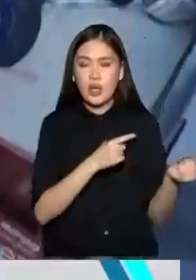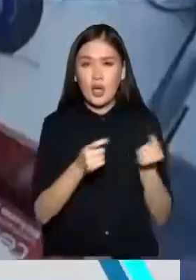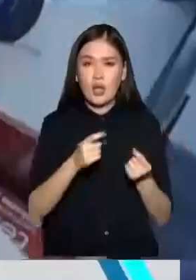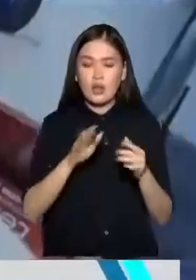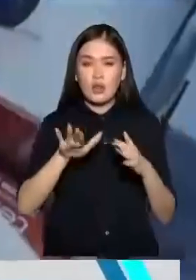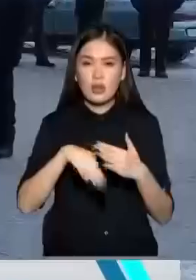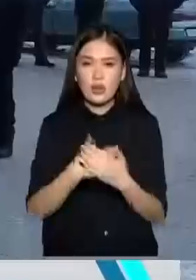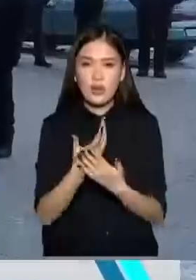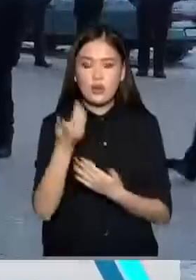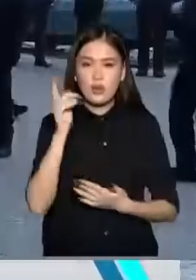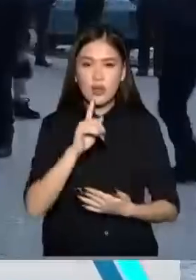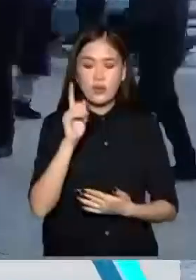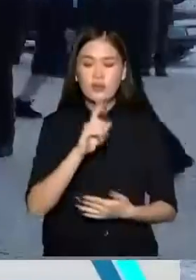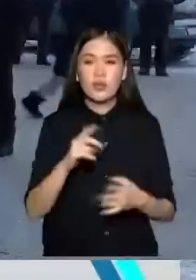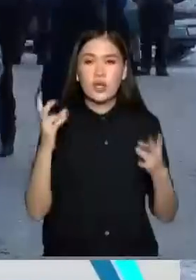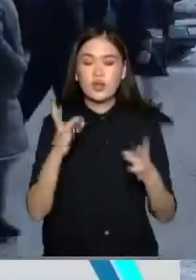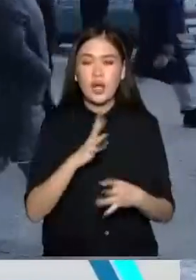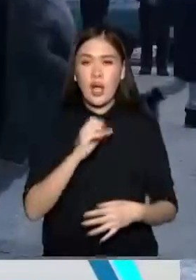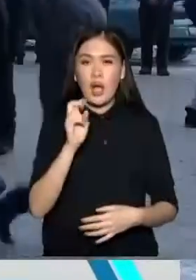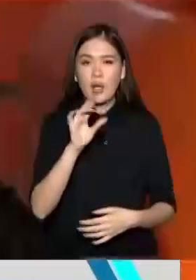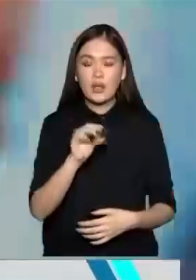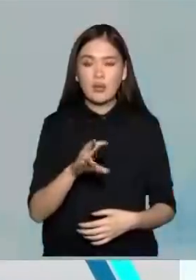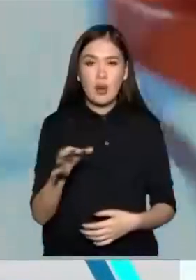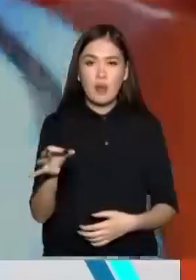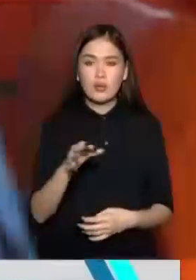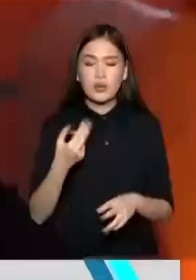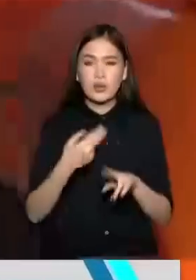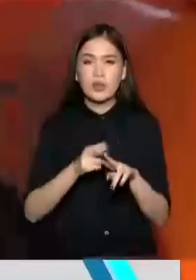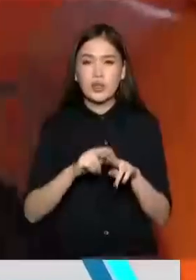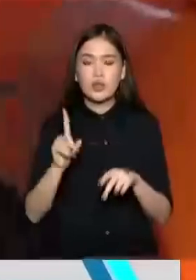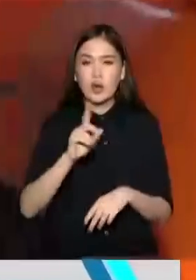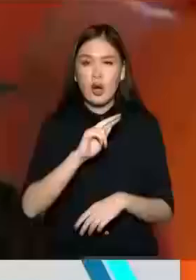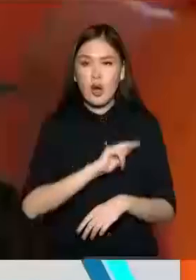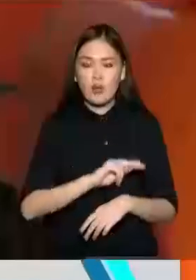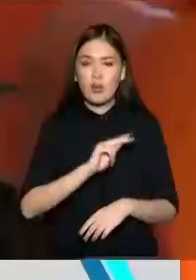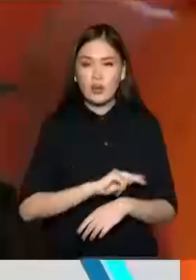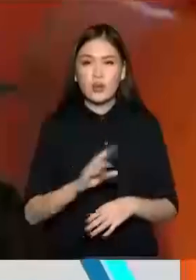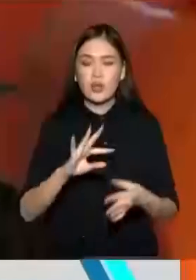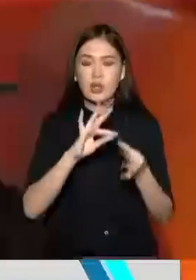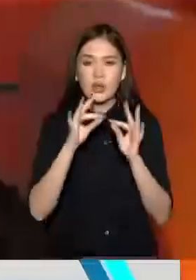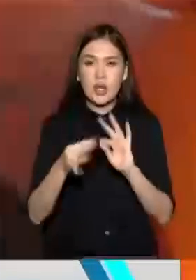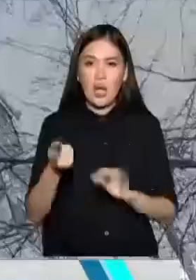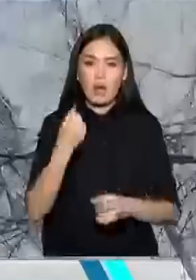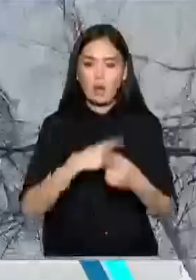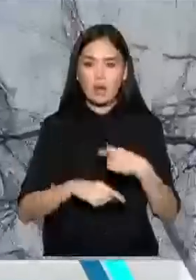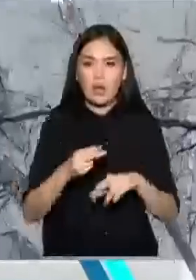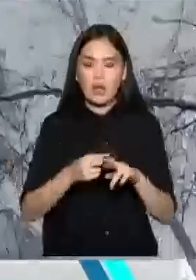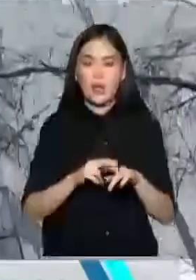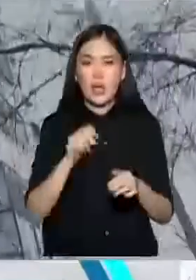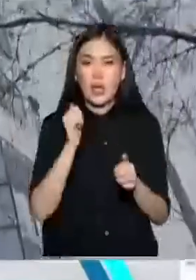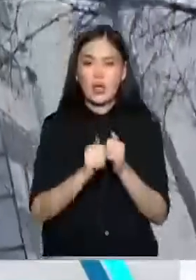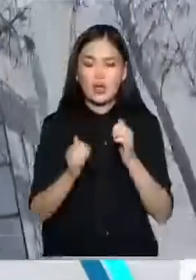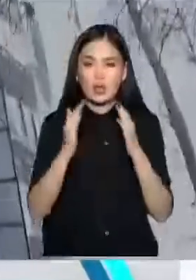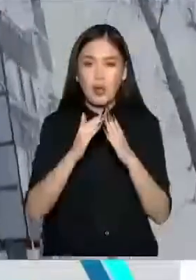новые времена исполняющие обязанности Акима области Олег Круг сообщил что работу ремонтных служб переформатировали теперь каждый